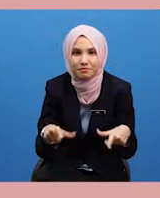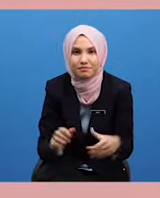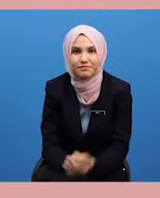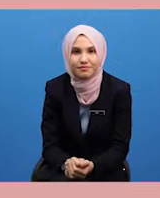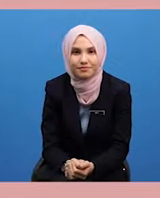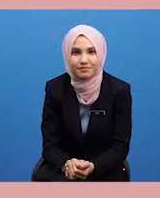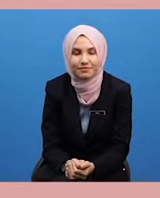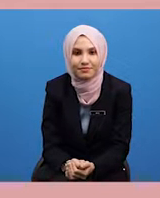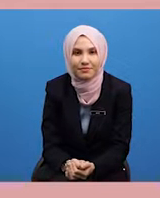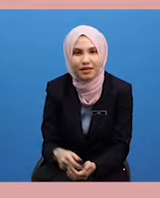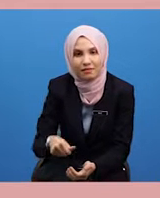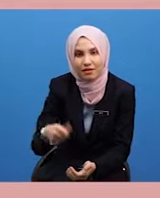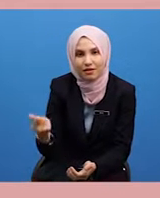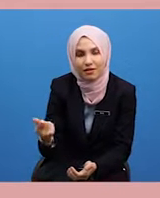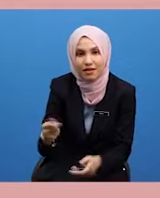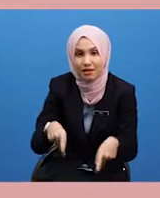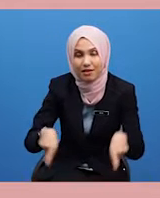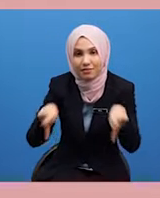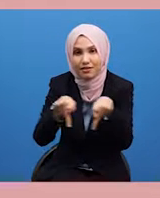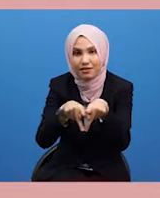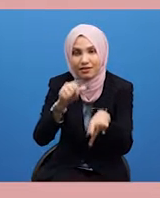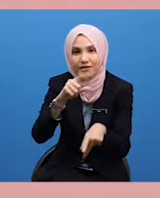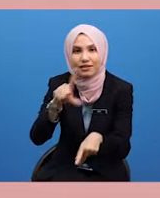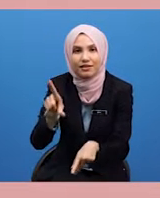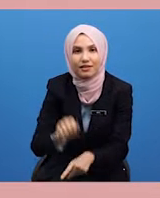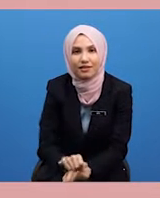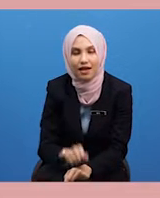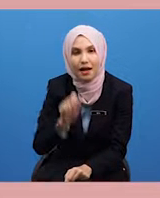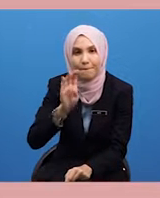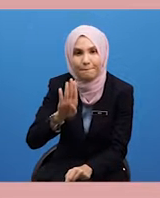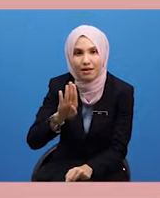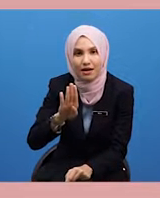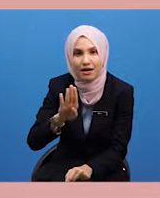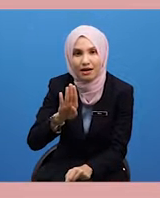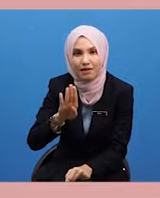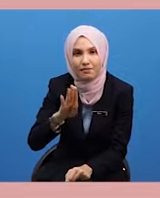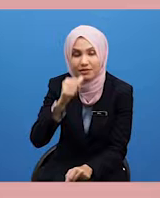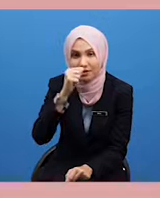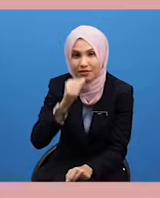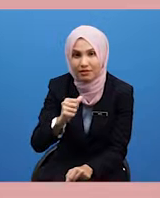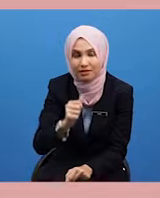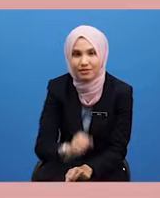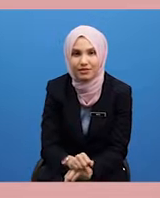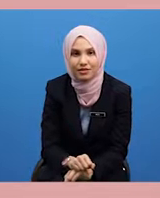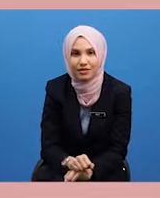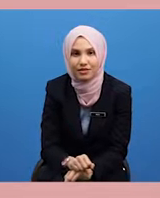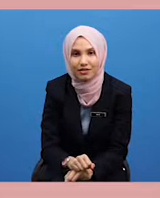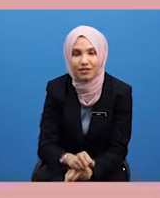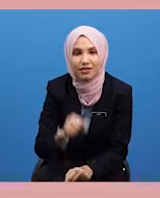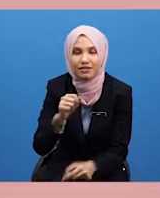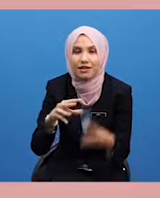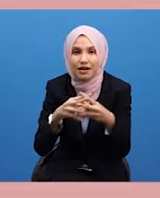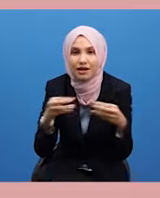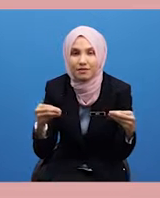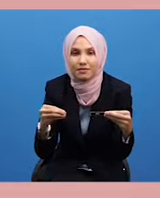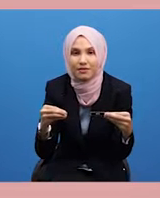Radas atau peralatan yang anda perlukan ialah 4 biji benih kacang hijau, 3 kapas